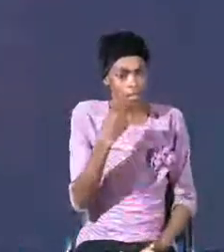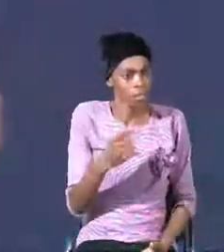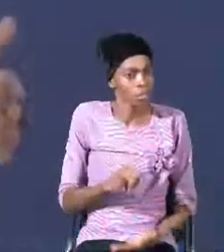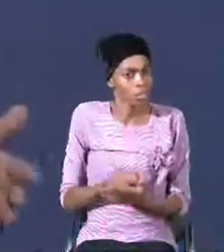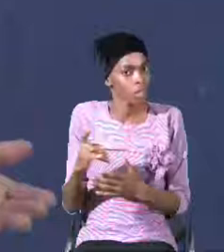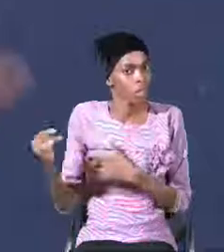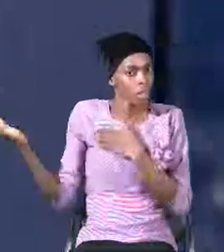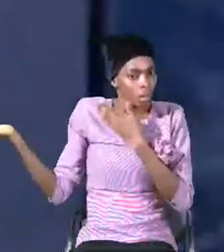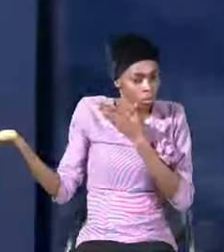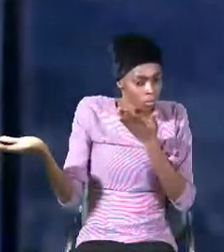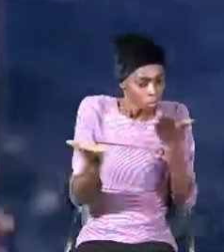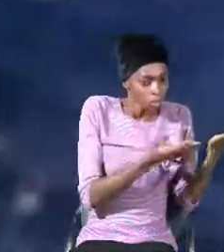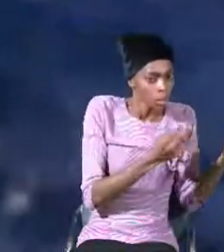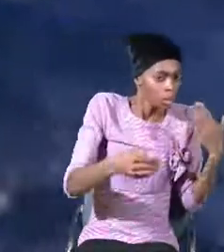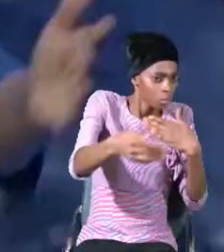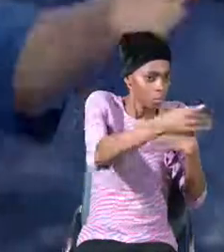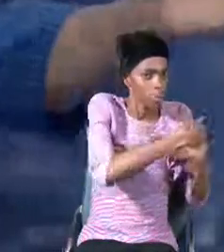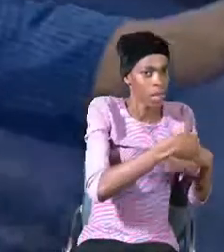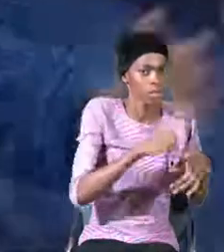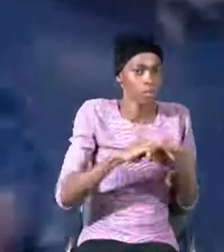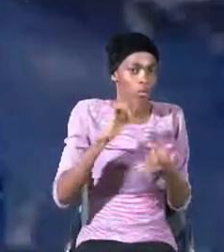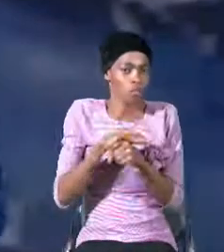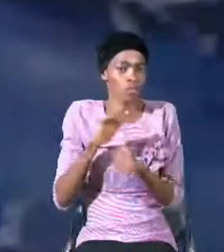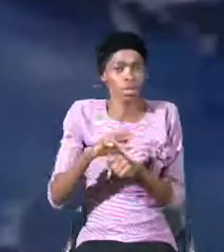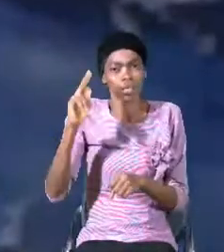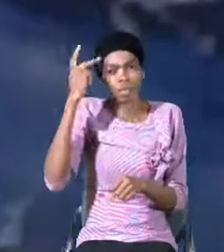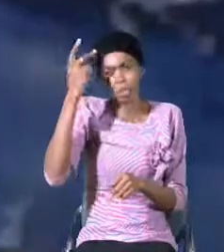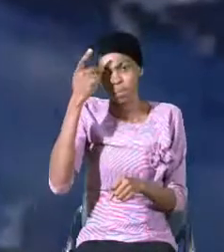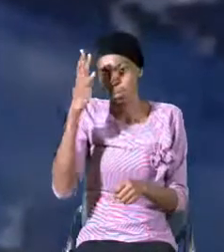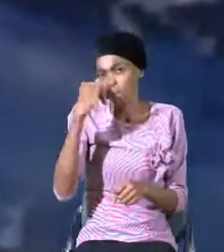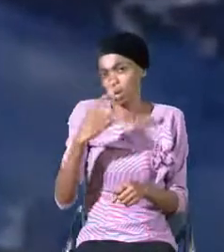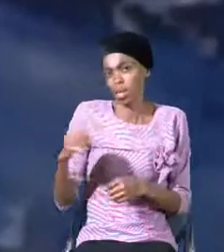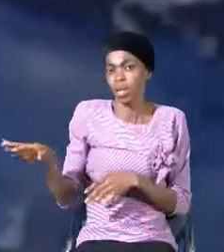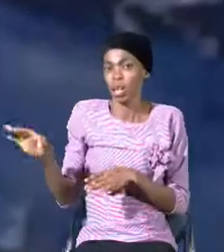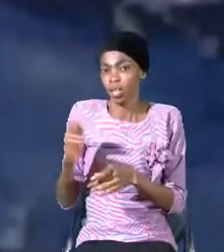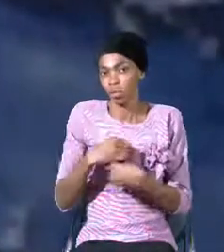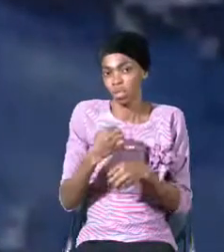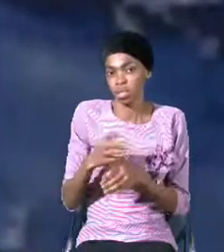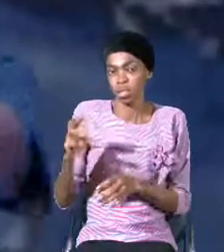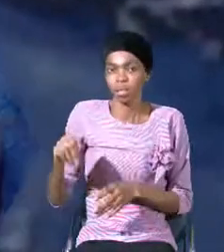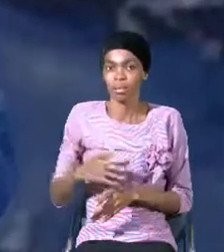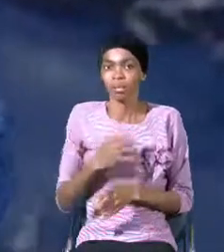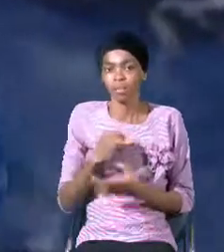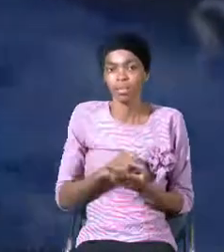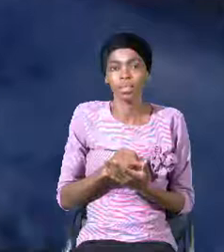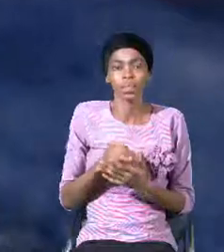pour les ramener à la position originelle. C'est pourquoi il a envoyé Jésus-Christ